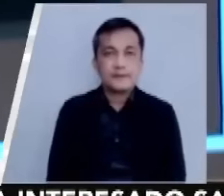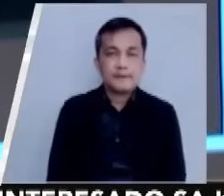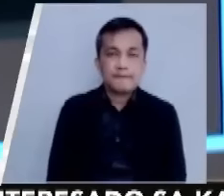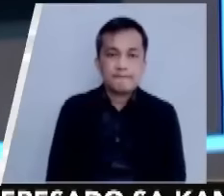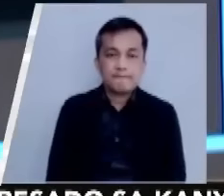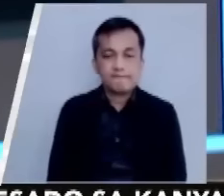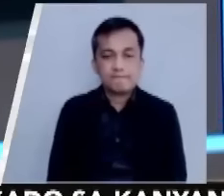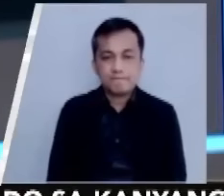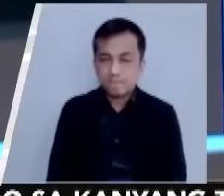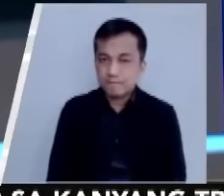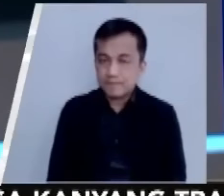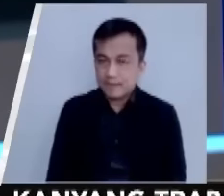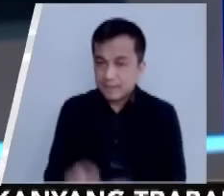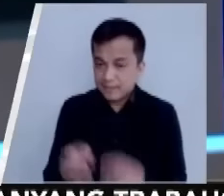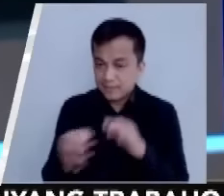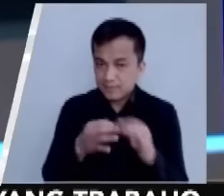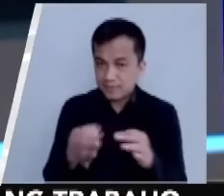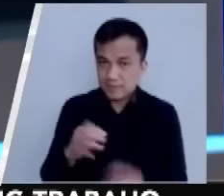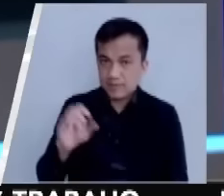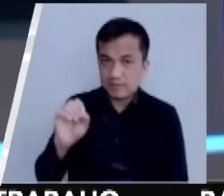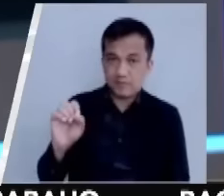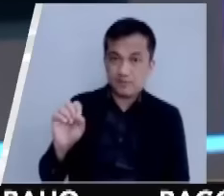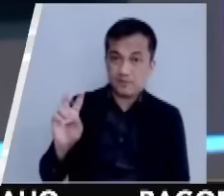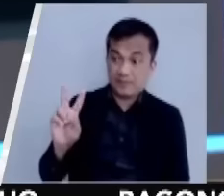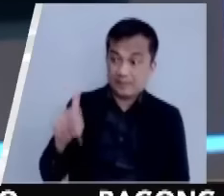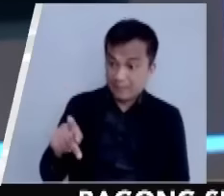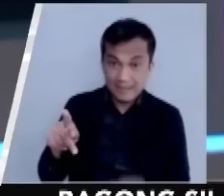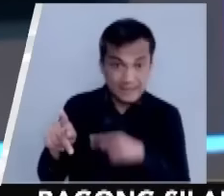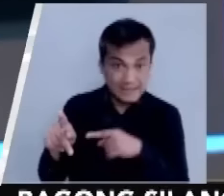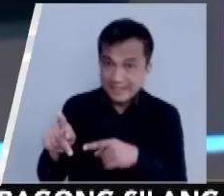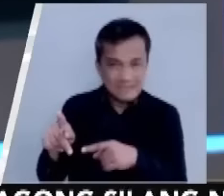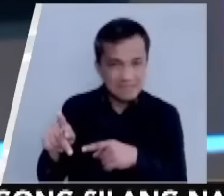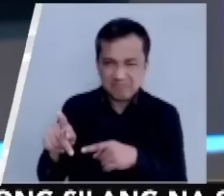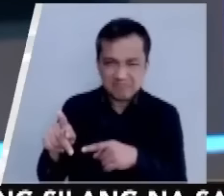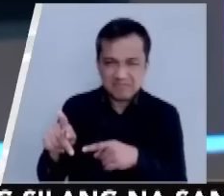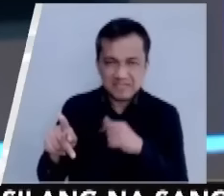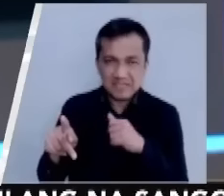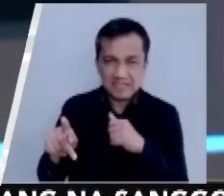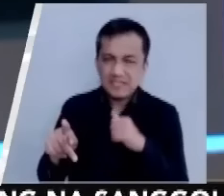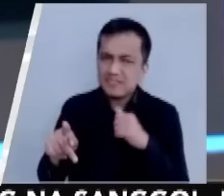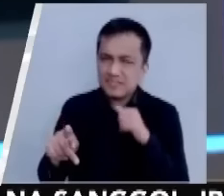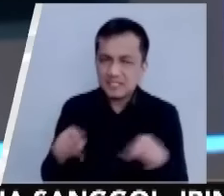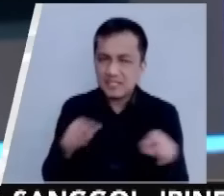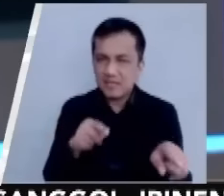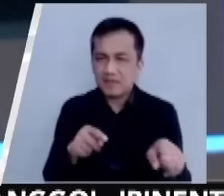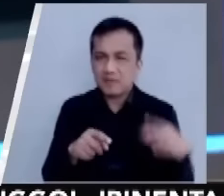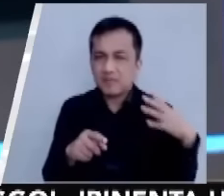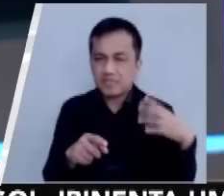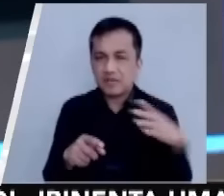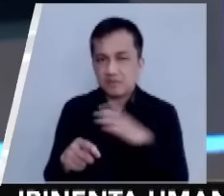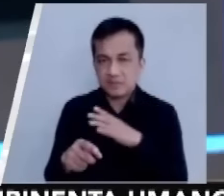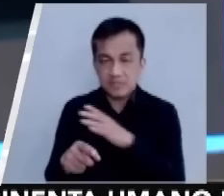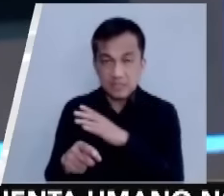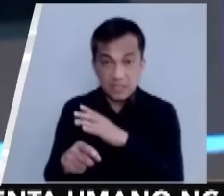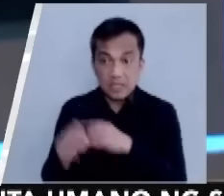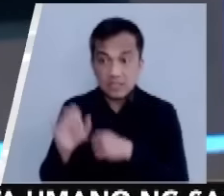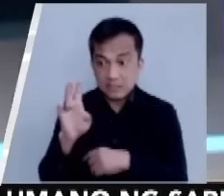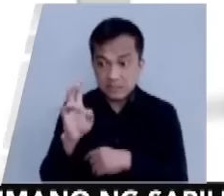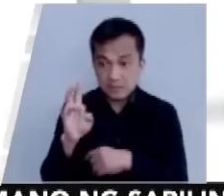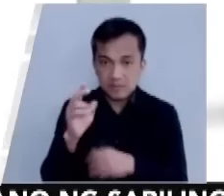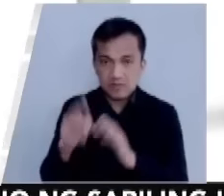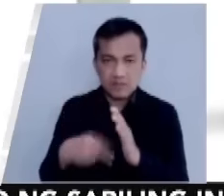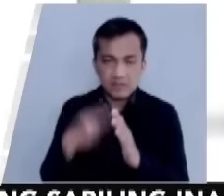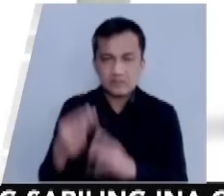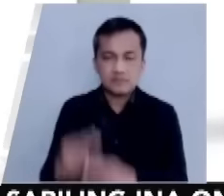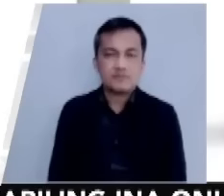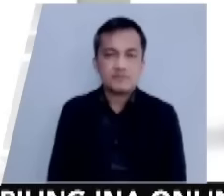Nilinaw naman ang Office of the Vice President na hindi nila pinaghintay ang mga kongresista ng 17 oras.